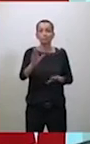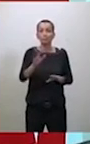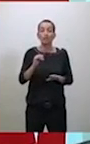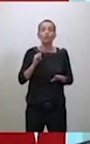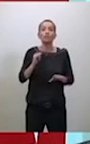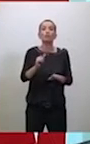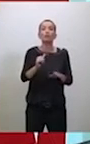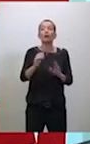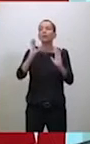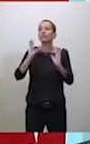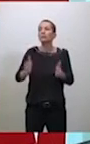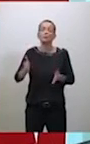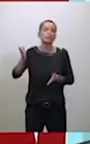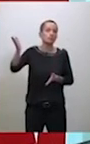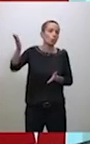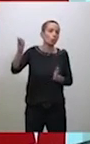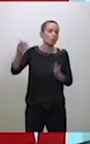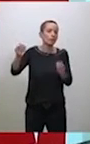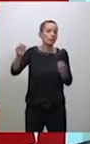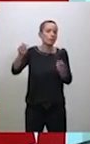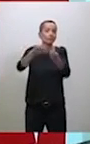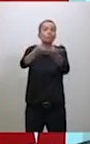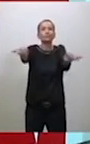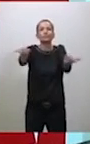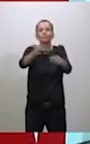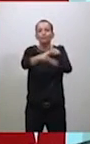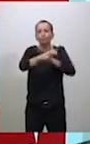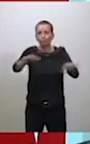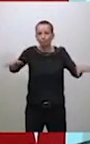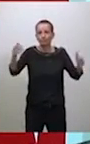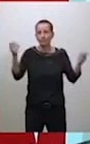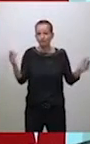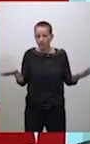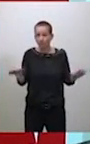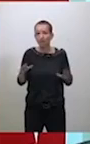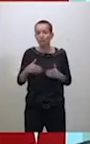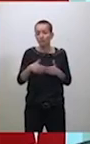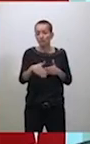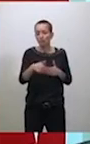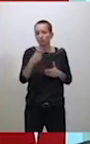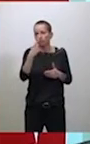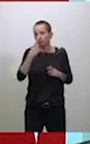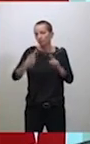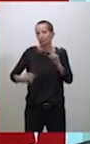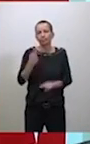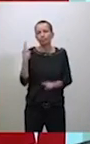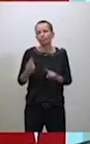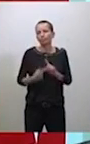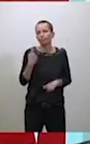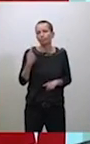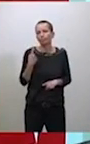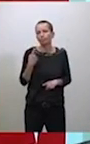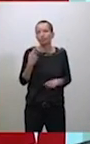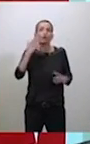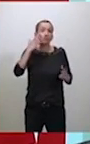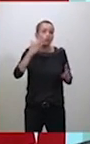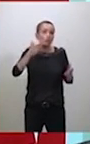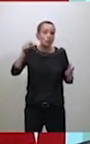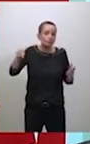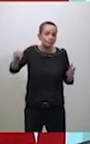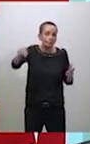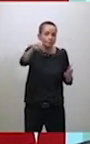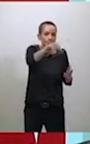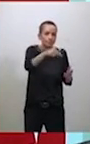décision, enfin, ou ce caractère public de la décision, il nous semblait fondamental que chacun, je sais que certains d'entre vous